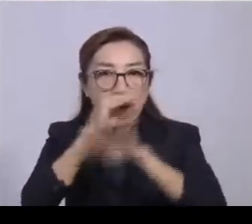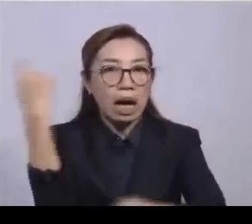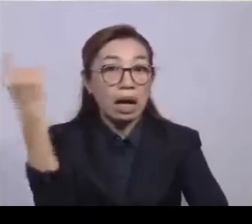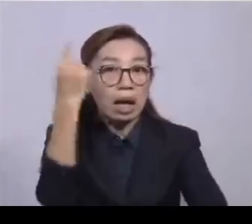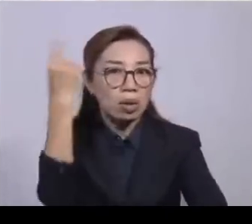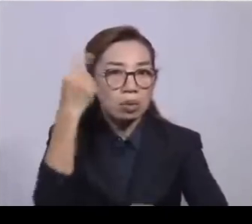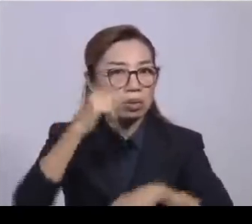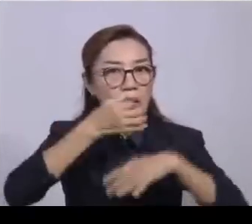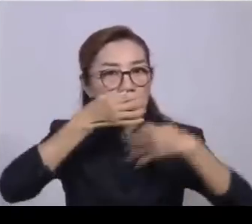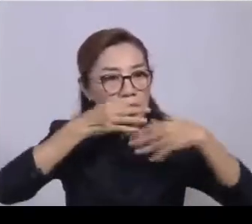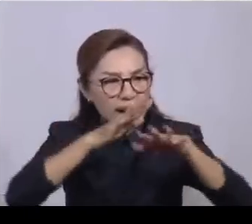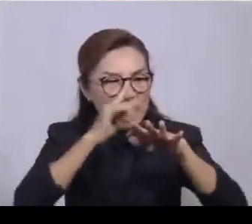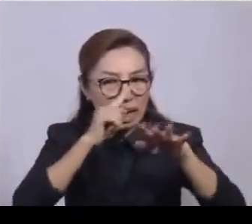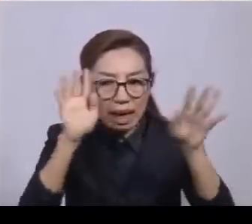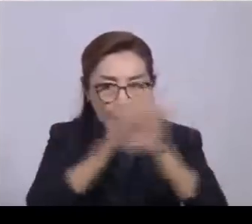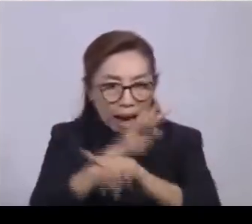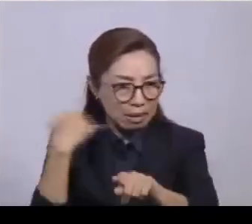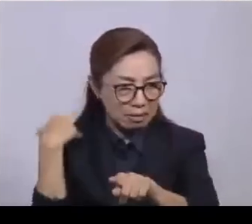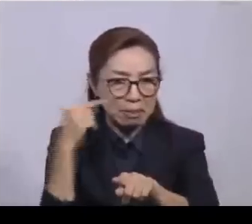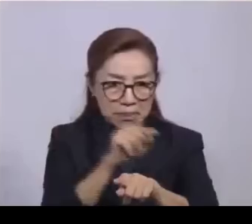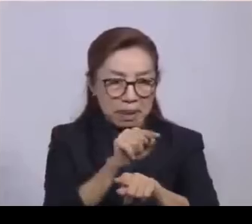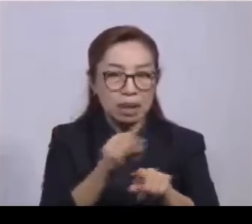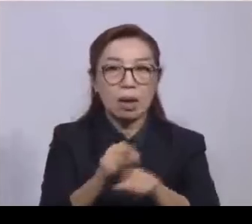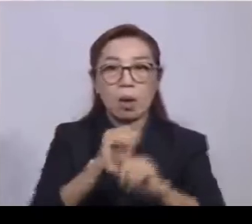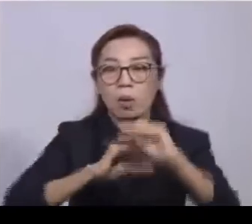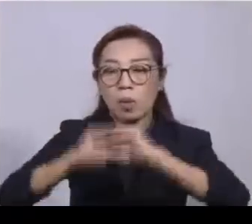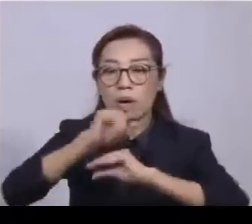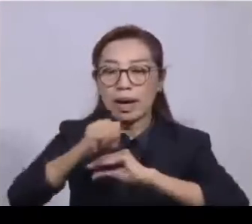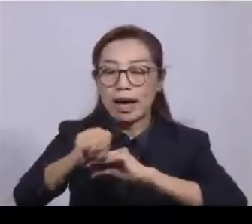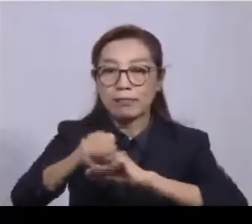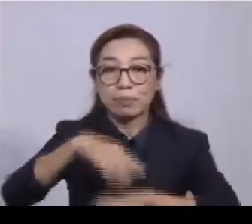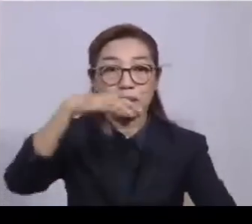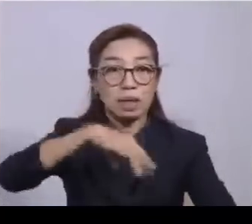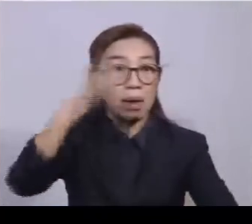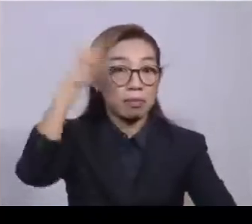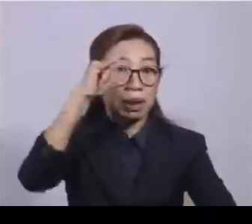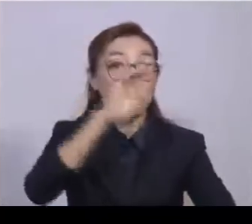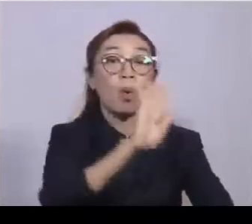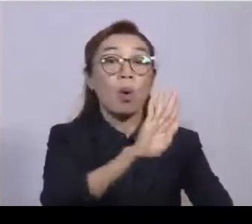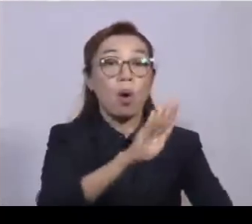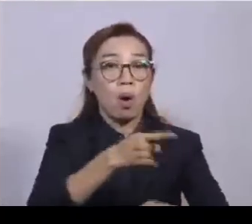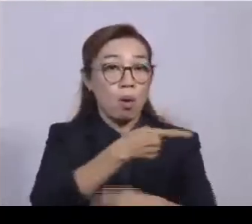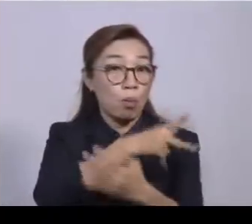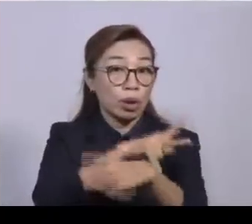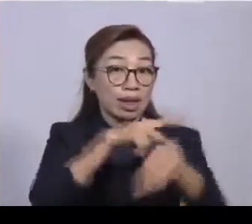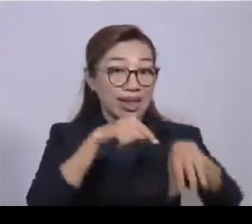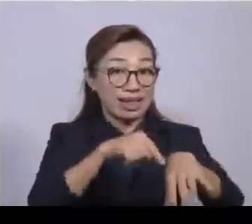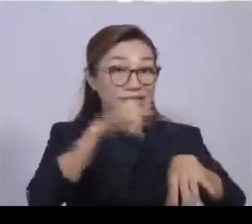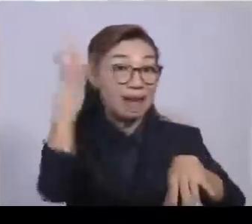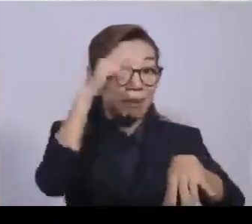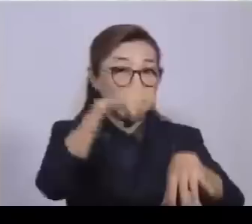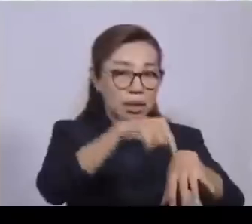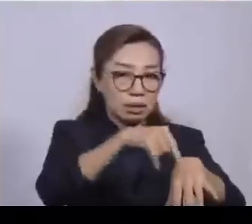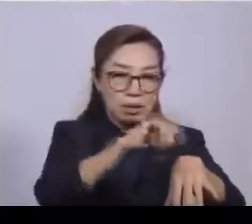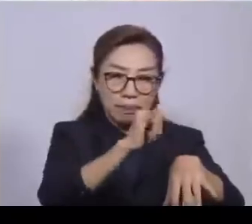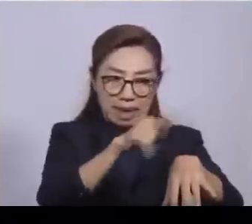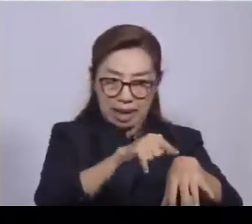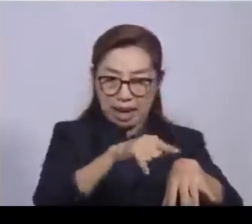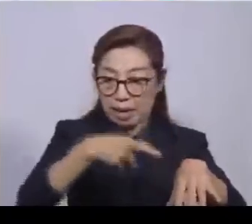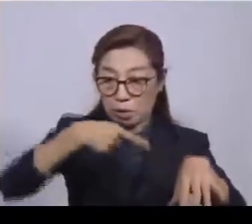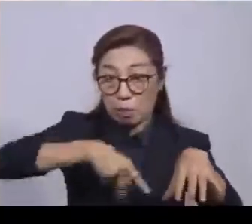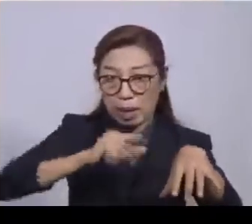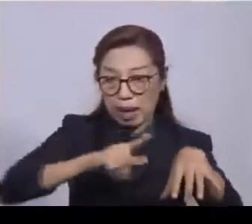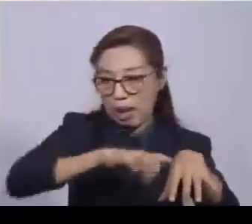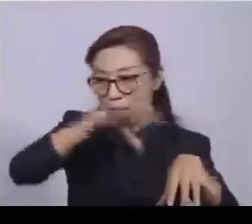ค่อนข้างมากนะครับเช่นเดียวกันกับจะมีโครงการที่จะขยายสนามบินภูเก็ตที่จะสร้างในพื้นที่ของจังหวัดพังงาด้วย